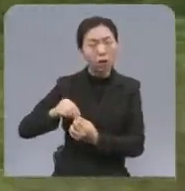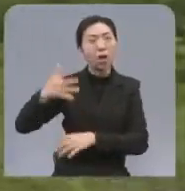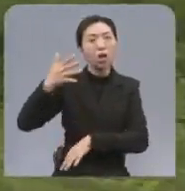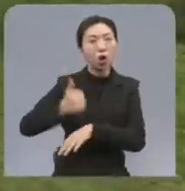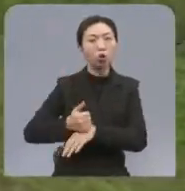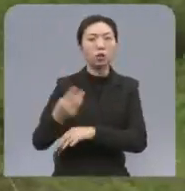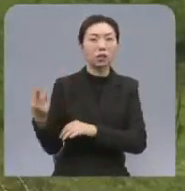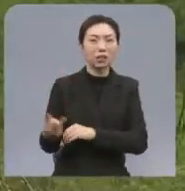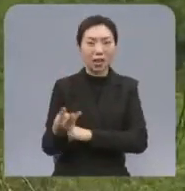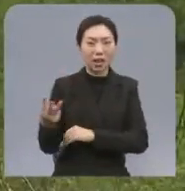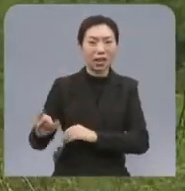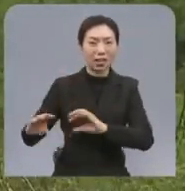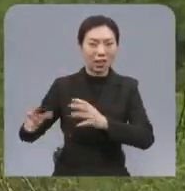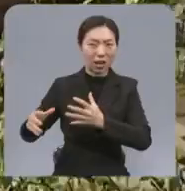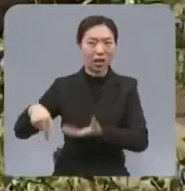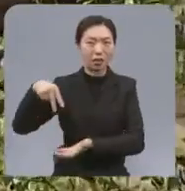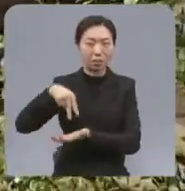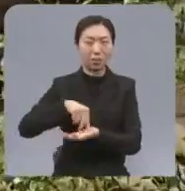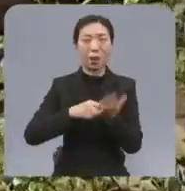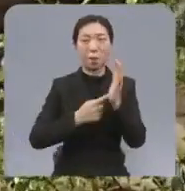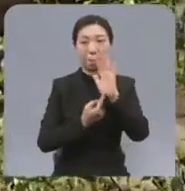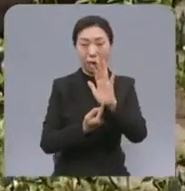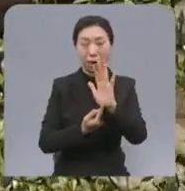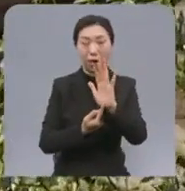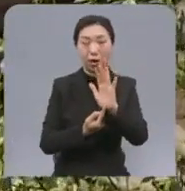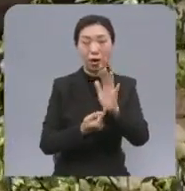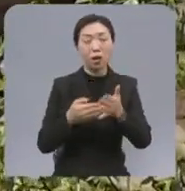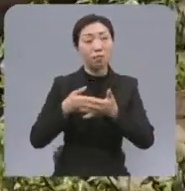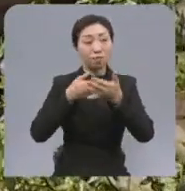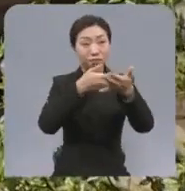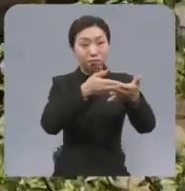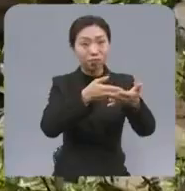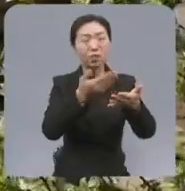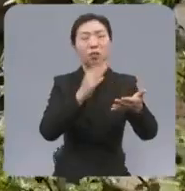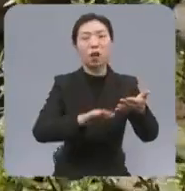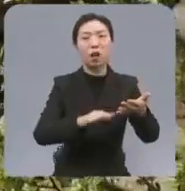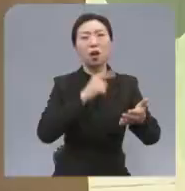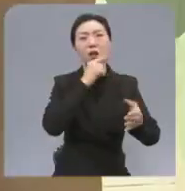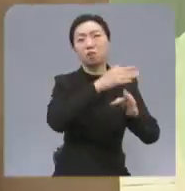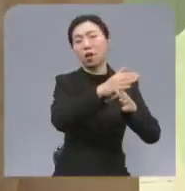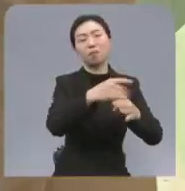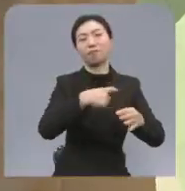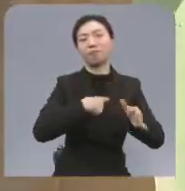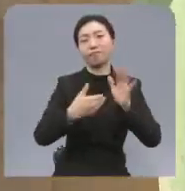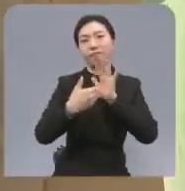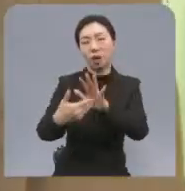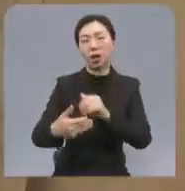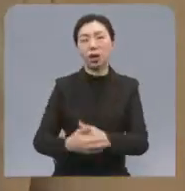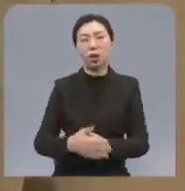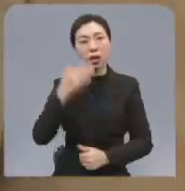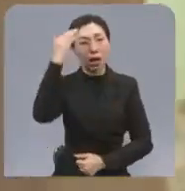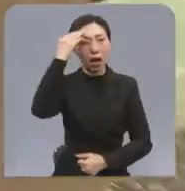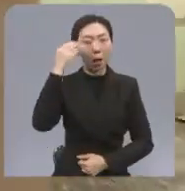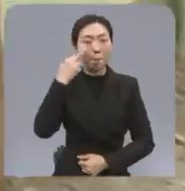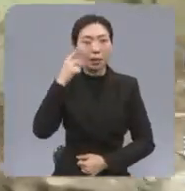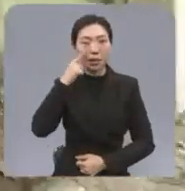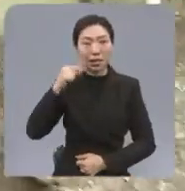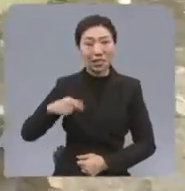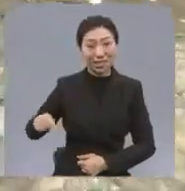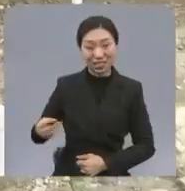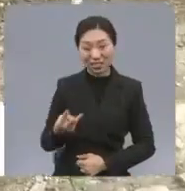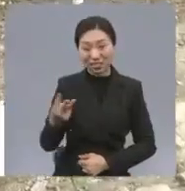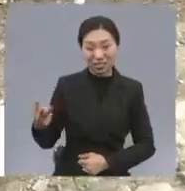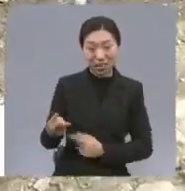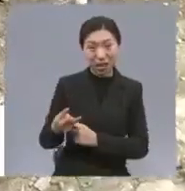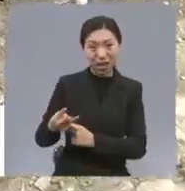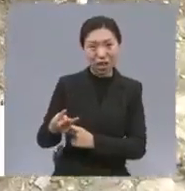la péninsule coréenne notons qu'il est rare de voir plusieurs pays s'exprimer de concert durant la conférence du désarmement ce